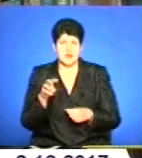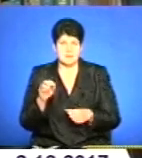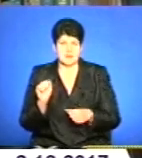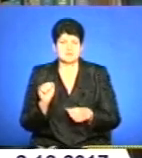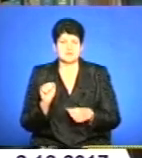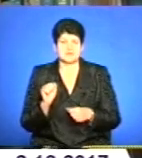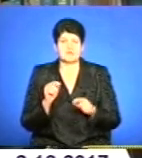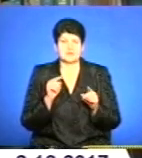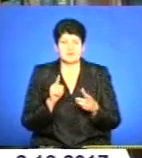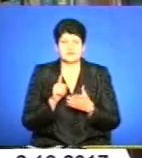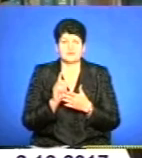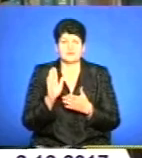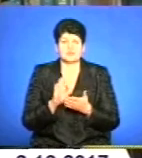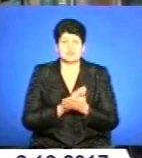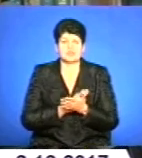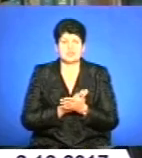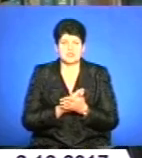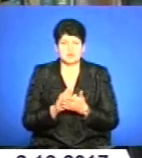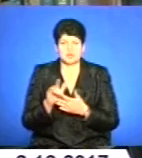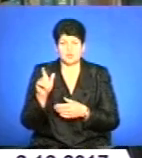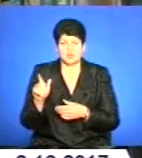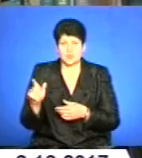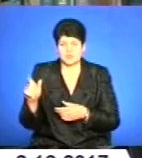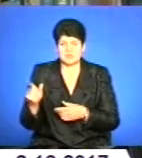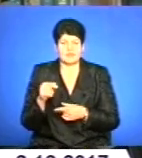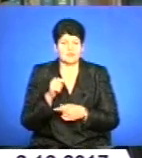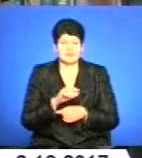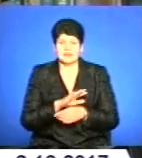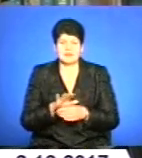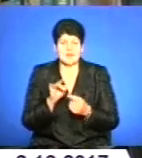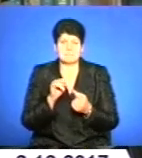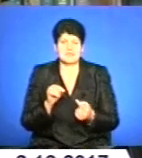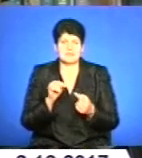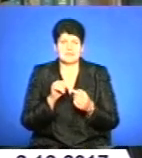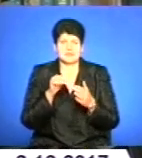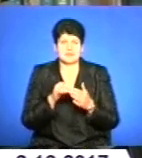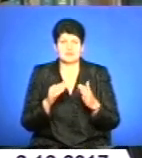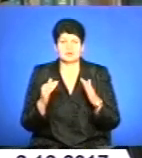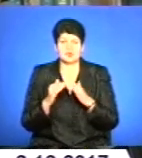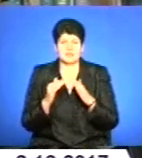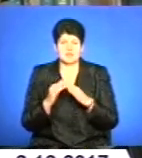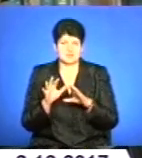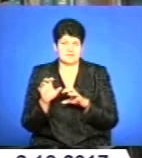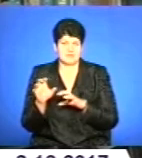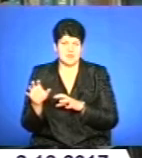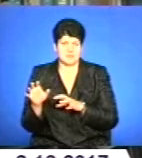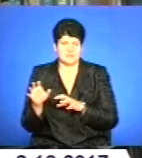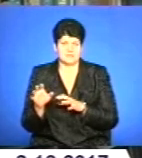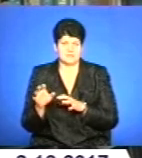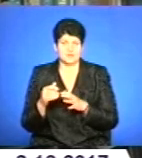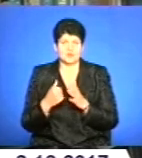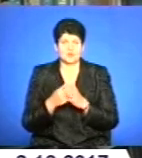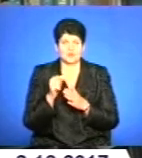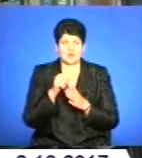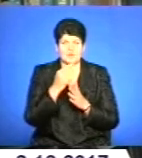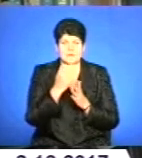вони повинні бути чисто людські, бо вони не підпадають, як одомашнені тварини, до того